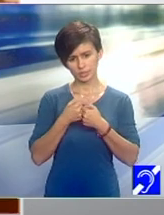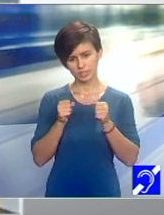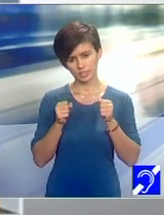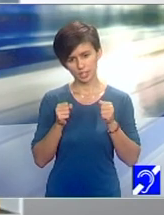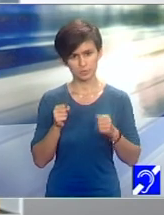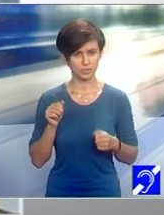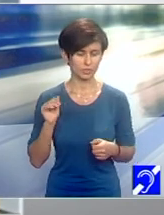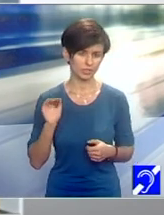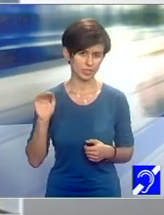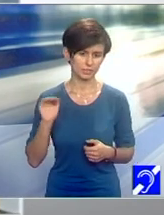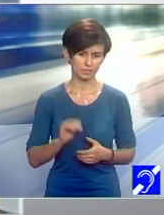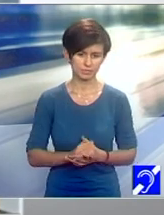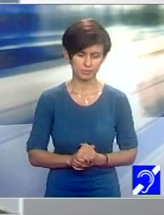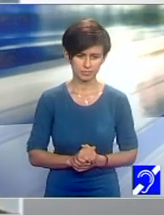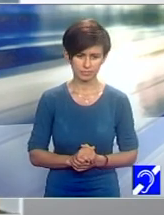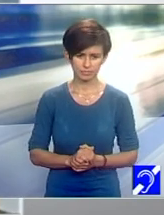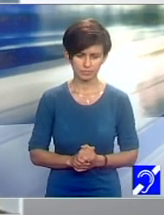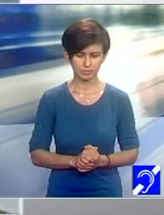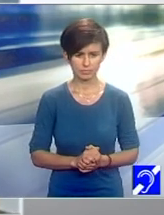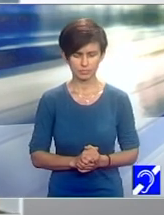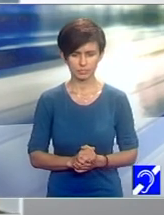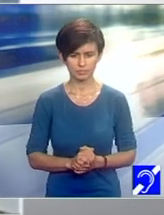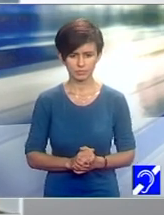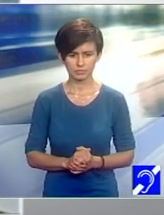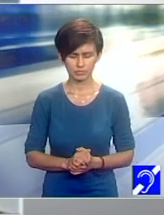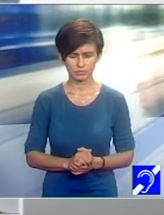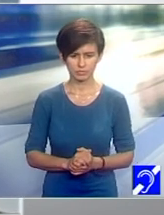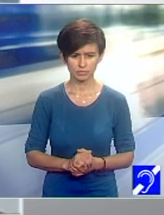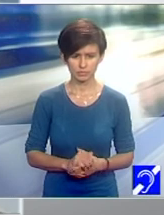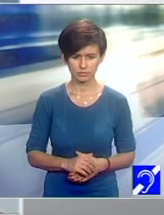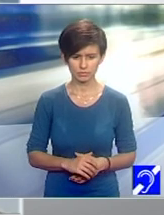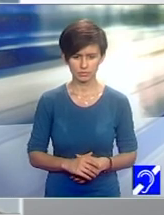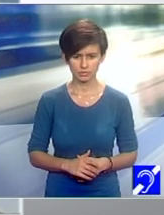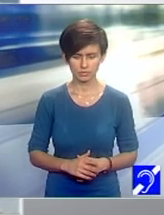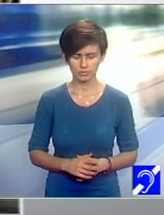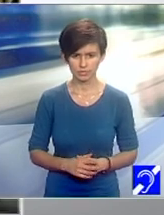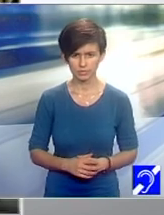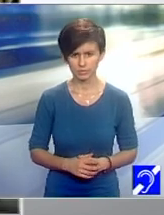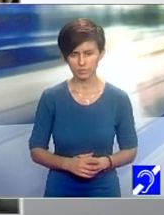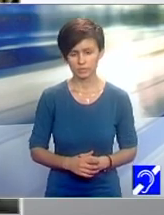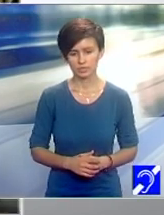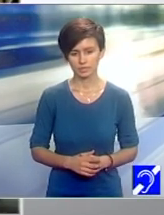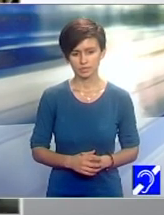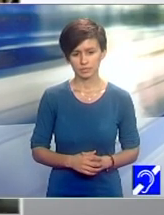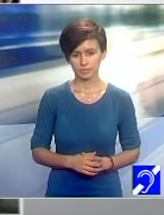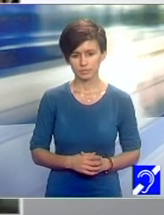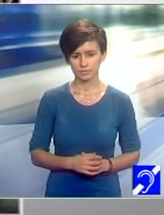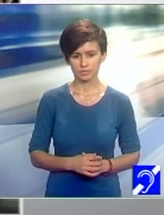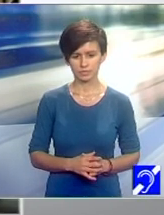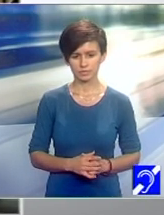da. Chiar aveați o astfel de întrebare? Exact. Atunci pot să trec la ea, dacă asta e.